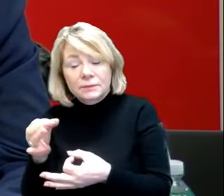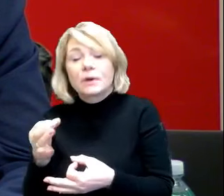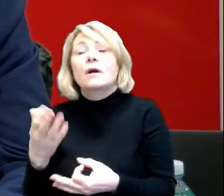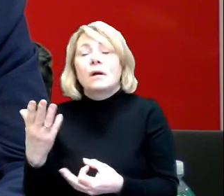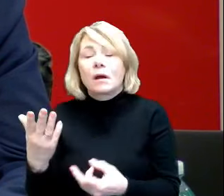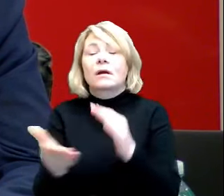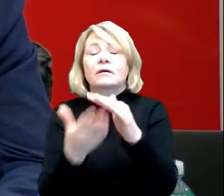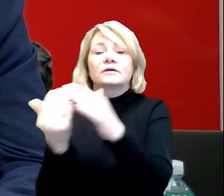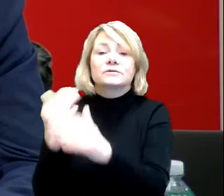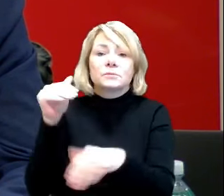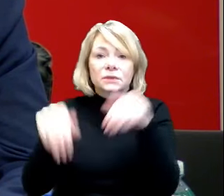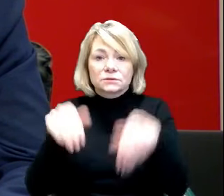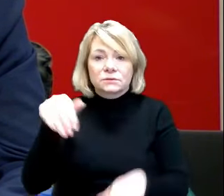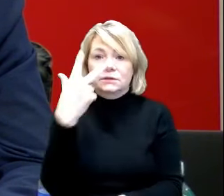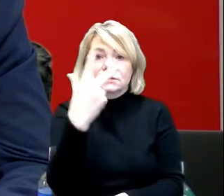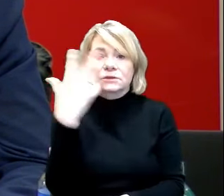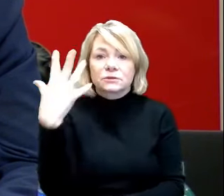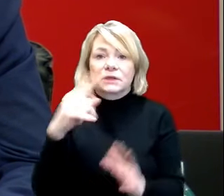klausimas